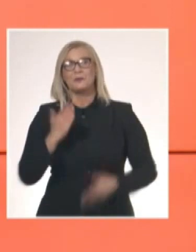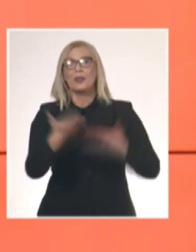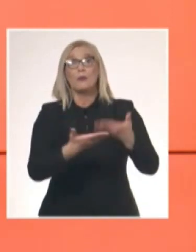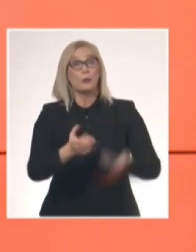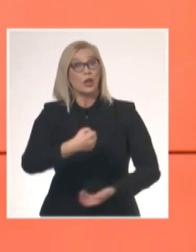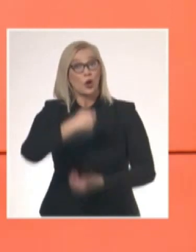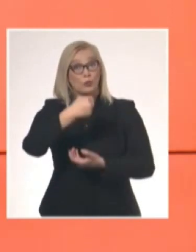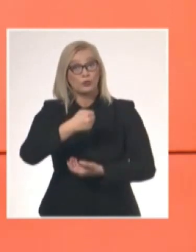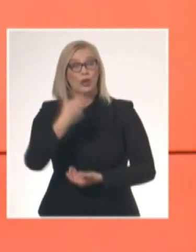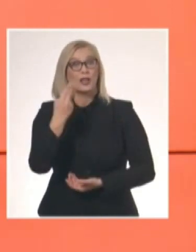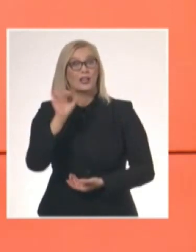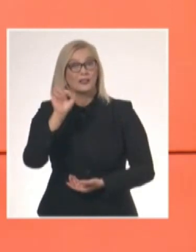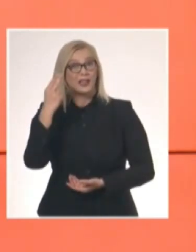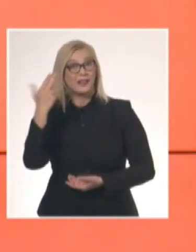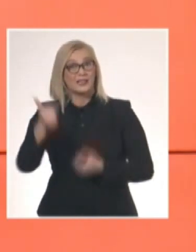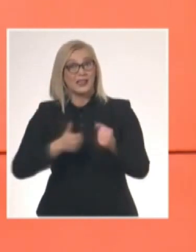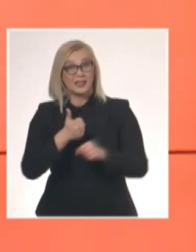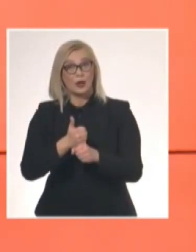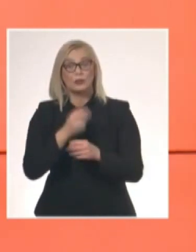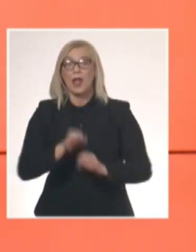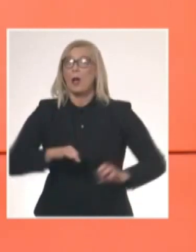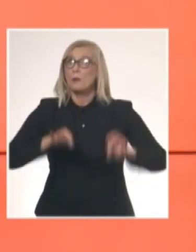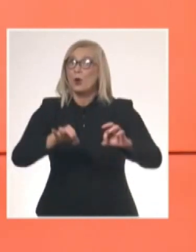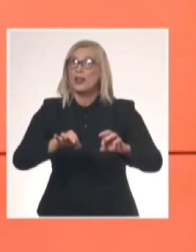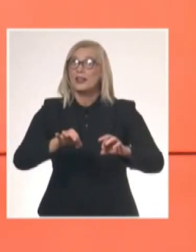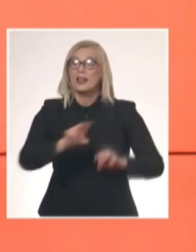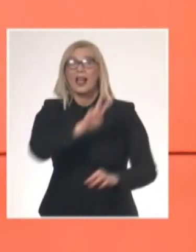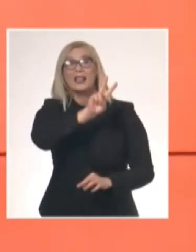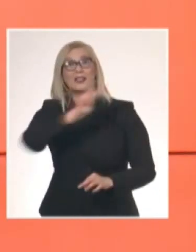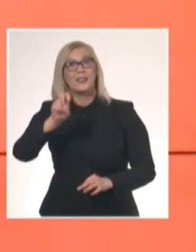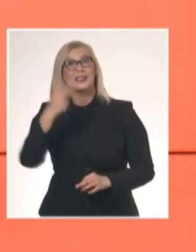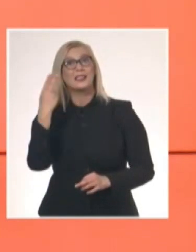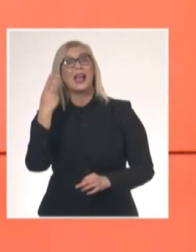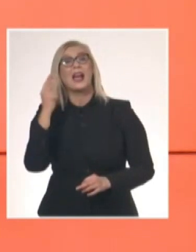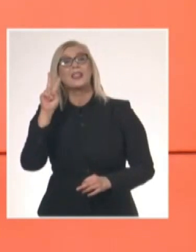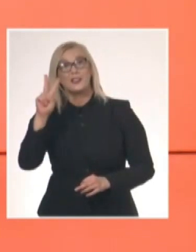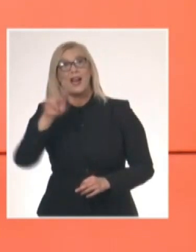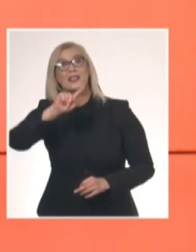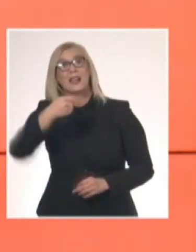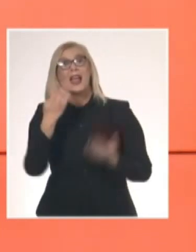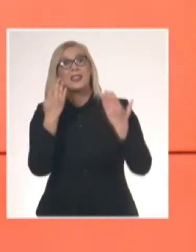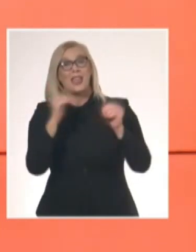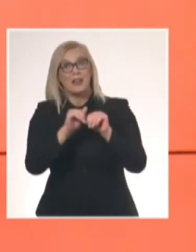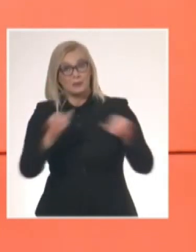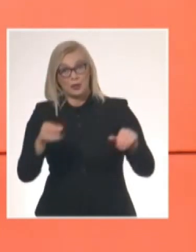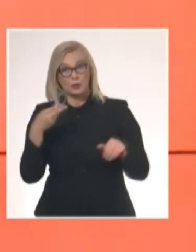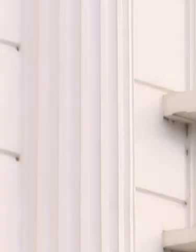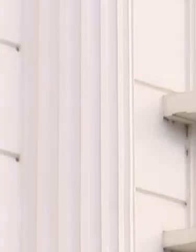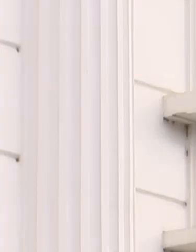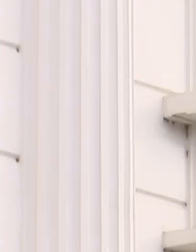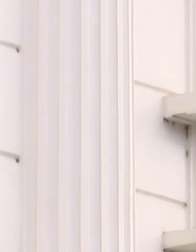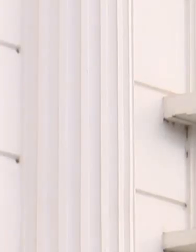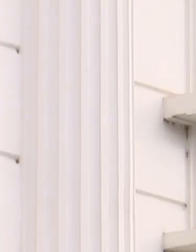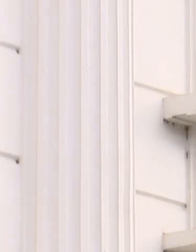mars të vitit 2022. Trençevska theksoi se në vitin 2023 do të rritet edhe paga minimale dhe synimi